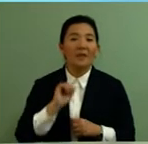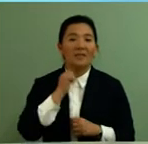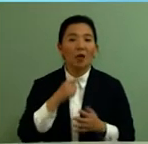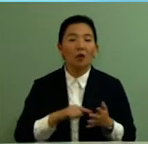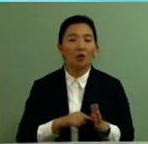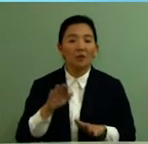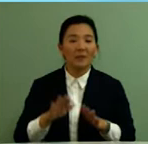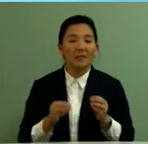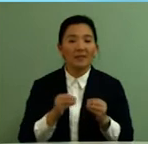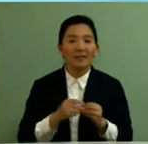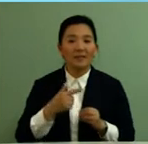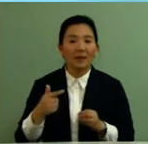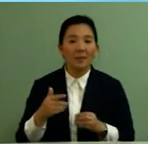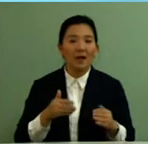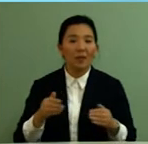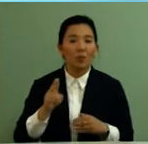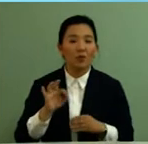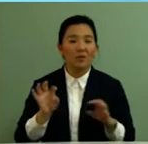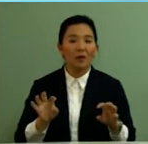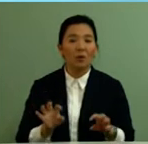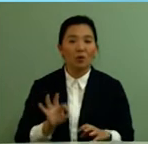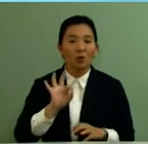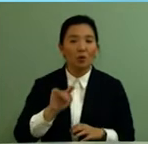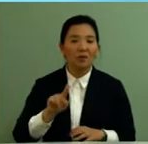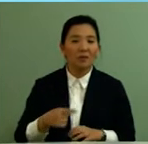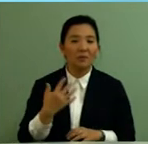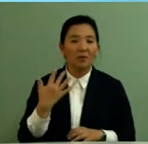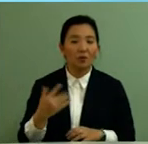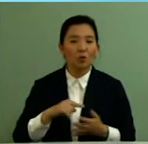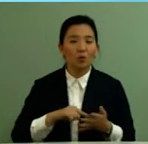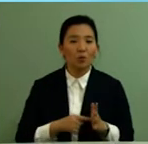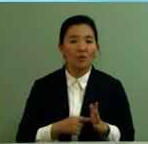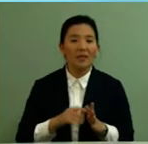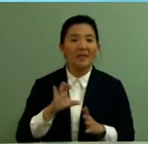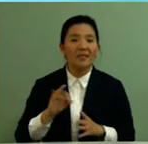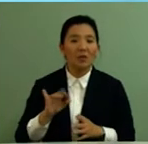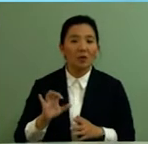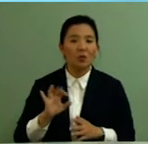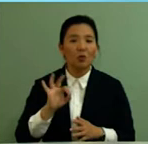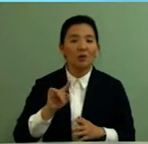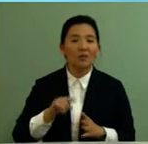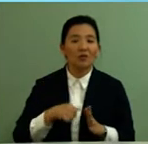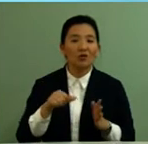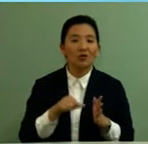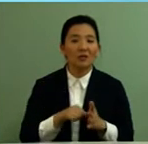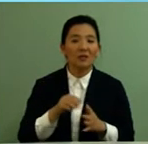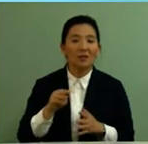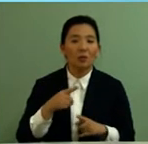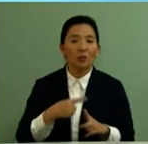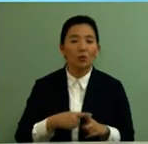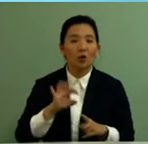точка массы 10 грамм колеблется по закону 0,5 умножить синус 0,6 t